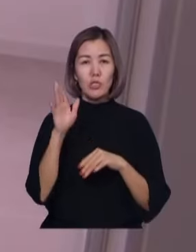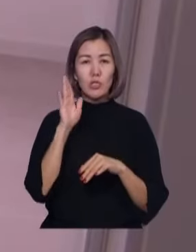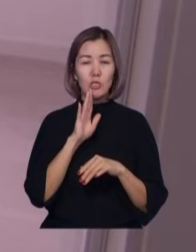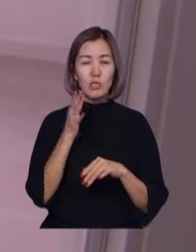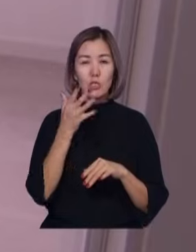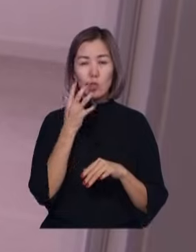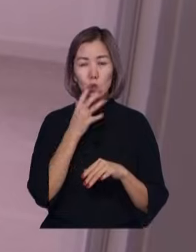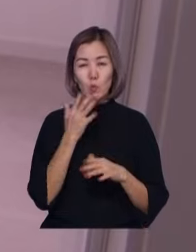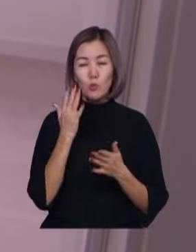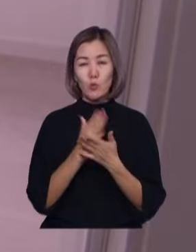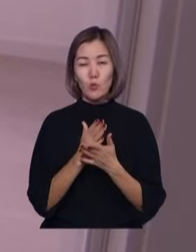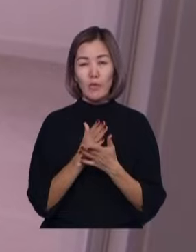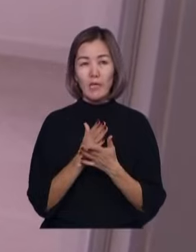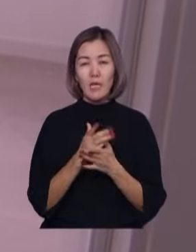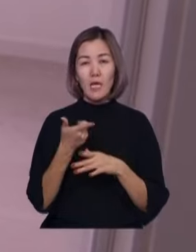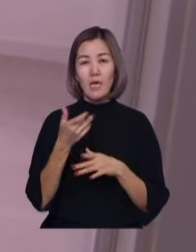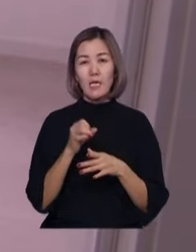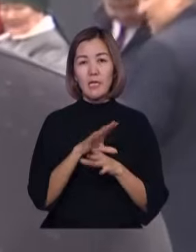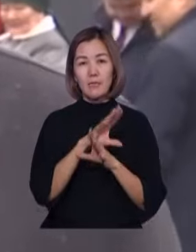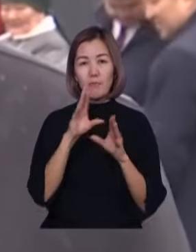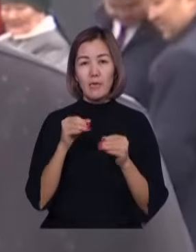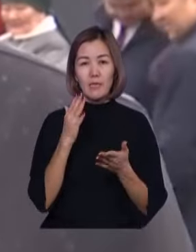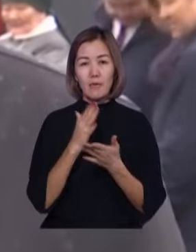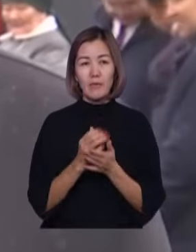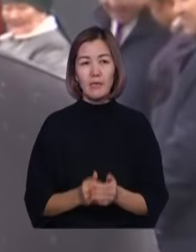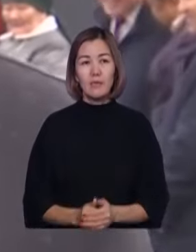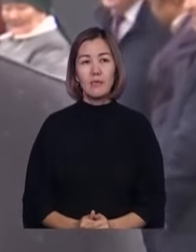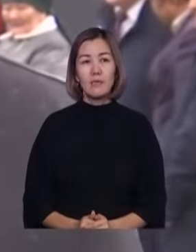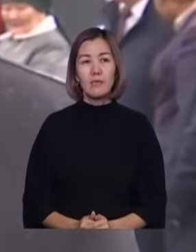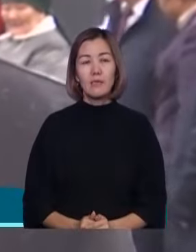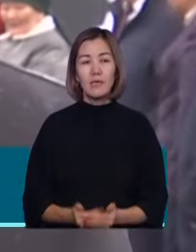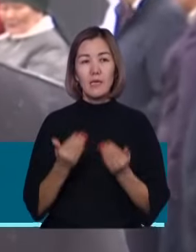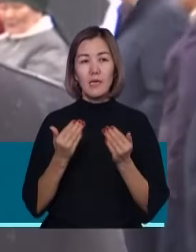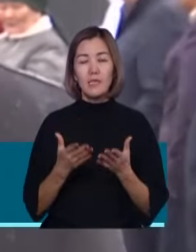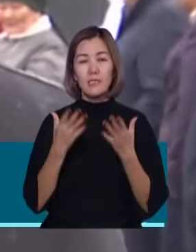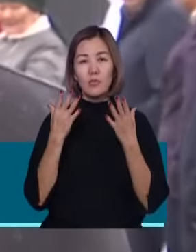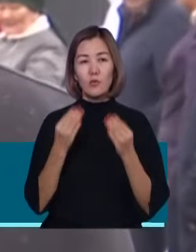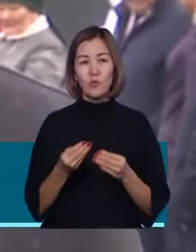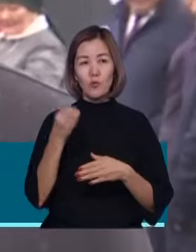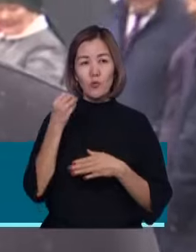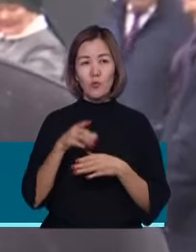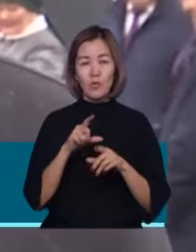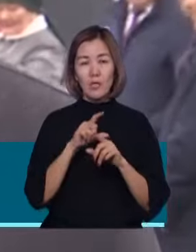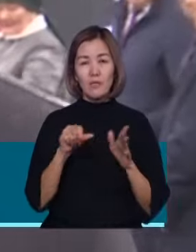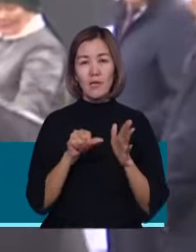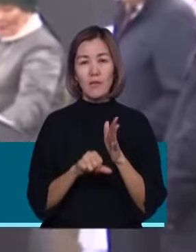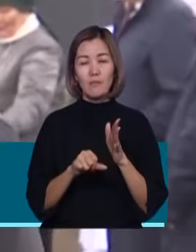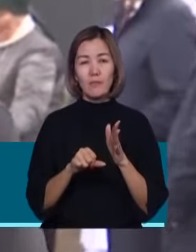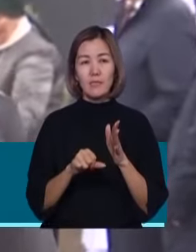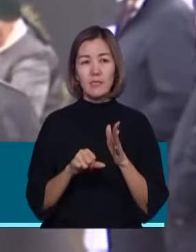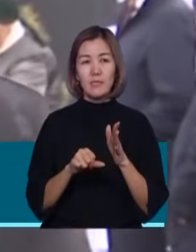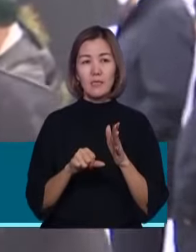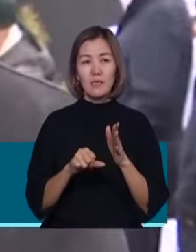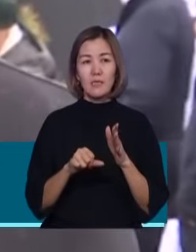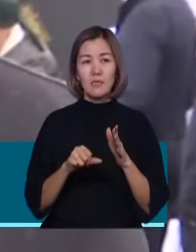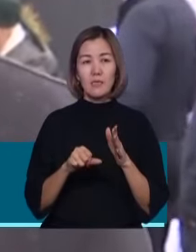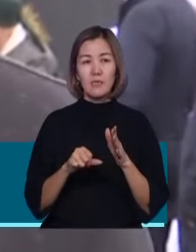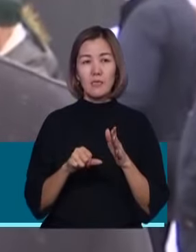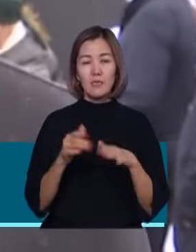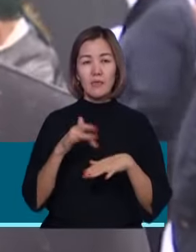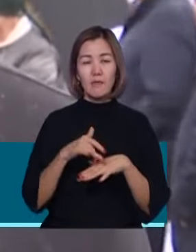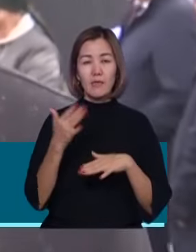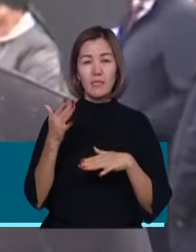дейін кірген. Тіпті газ құбыры да тартылған. Қазір таңда аудан орталығындағы 60 пәтерлі тұрғын үйдің отбасы банк